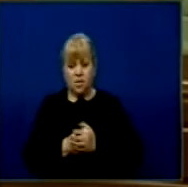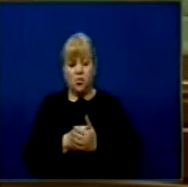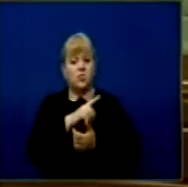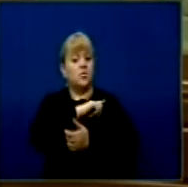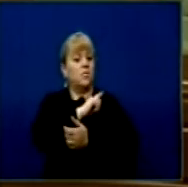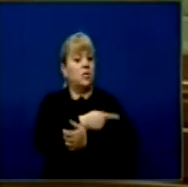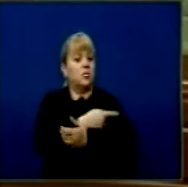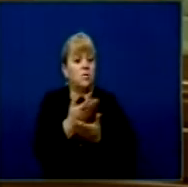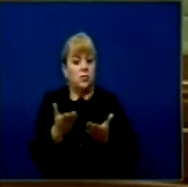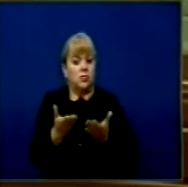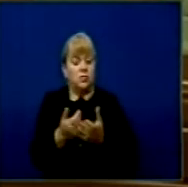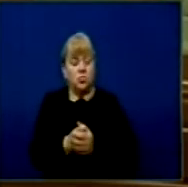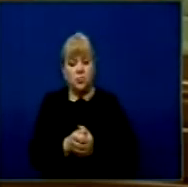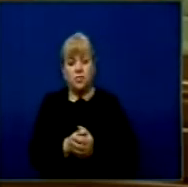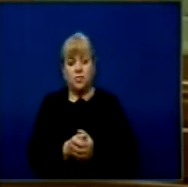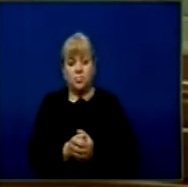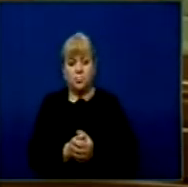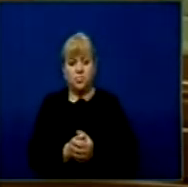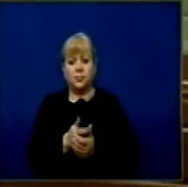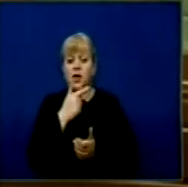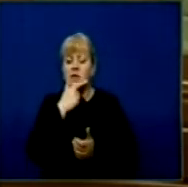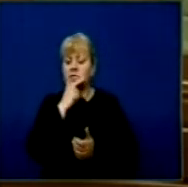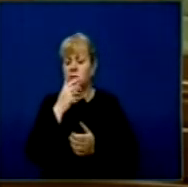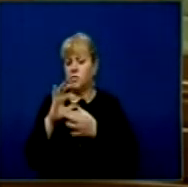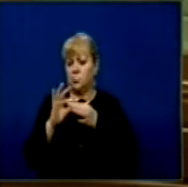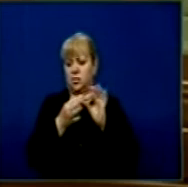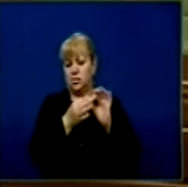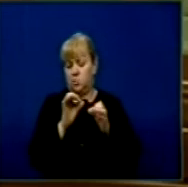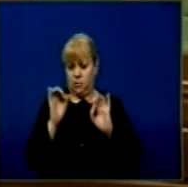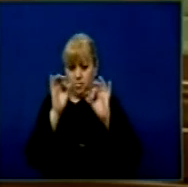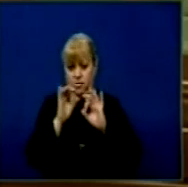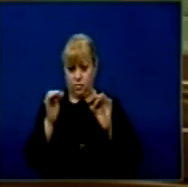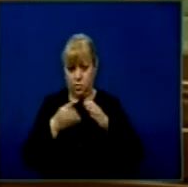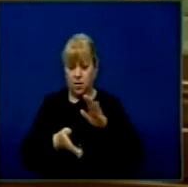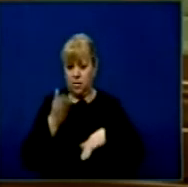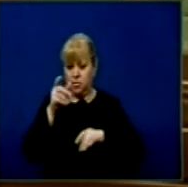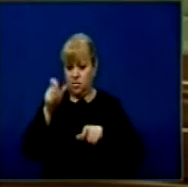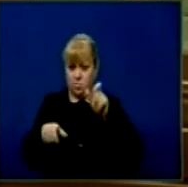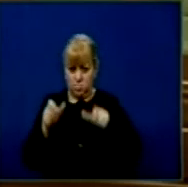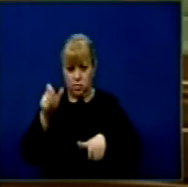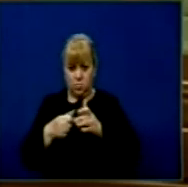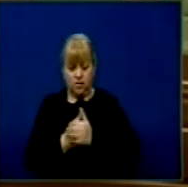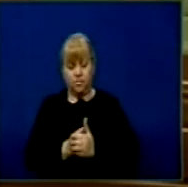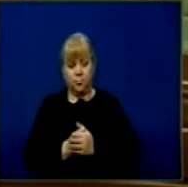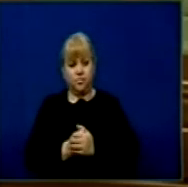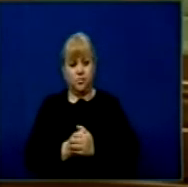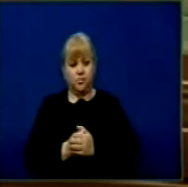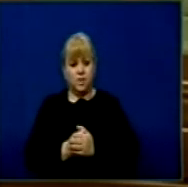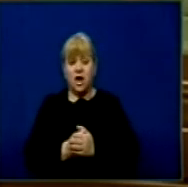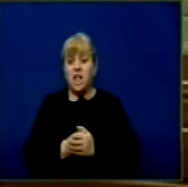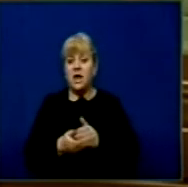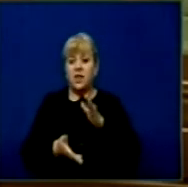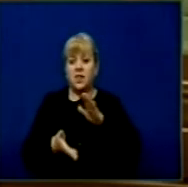blerëse. Pra si në anglisht quhet purchasing power parity, nuk po rritet për qytetarët e Kosovës. Po rritja ekonomike po